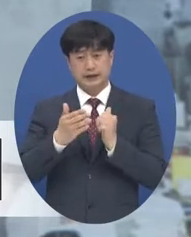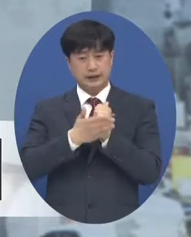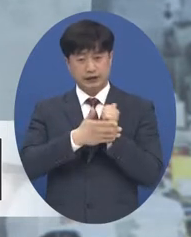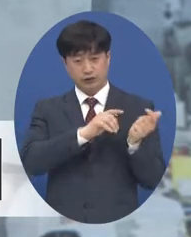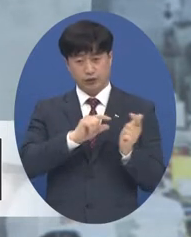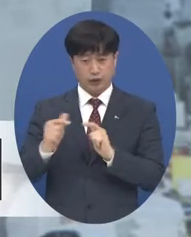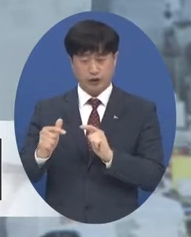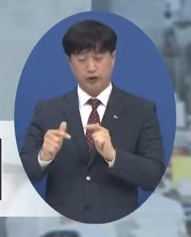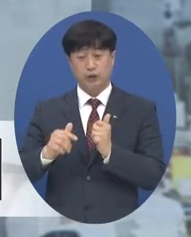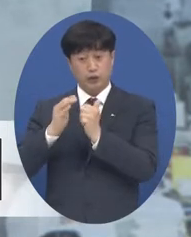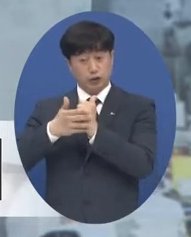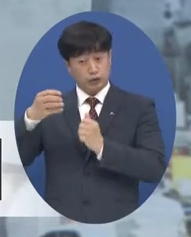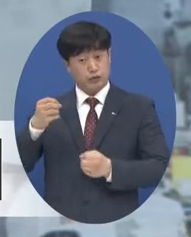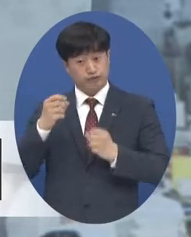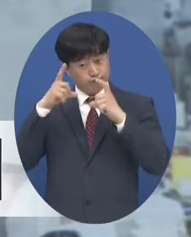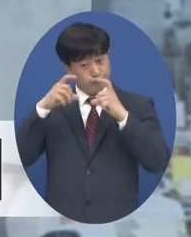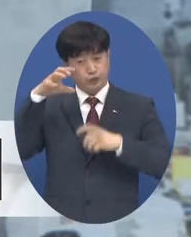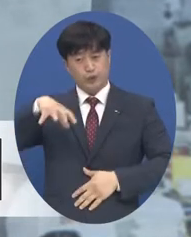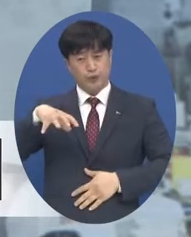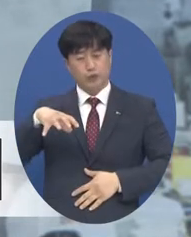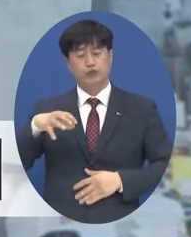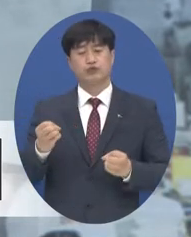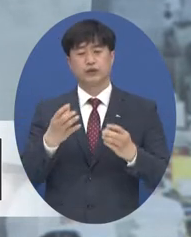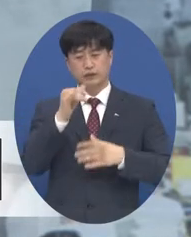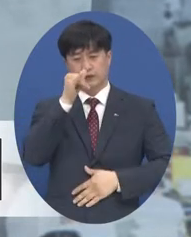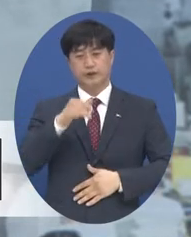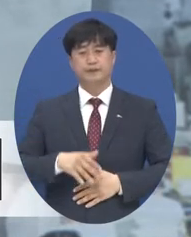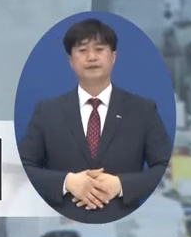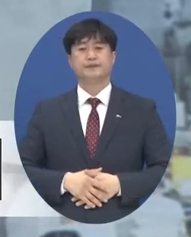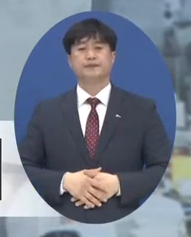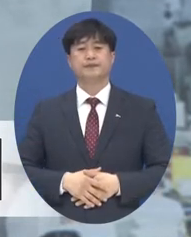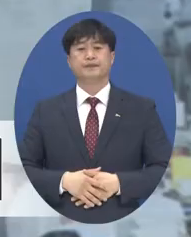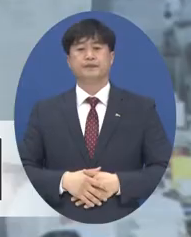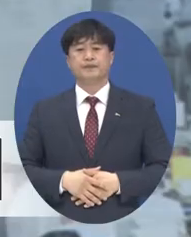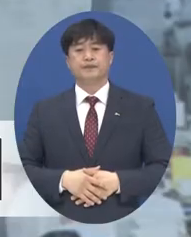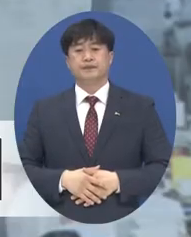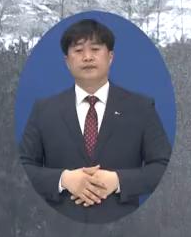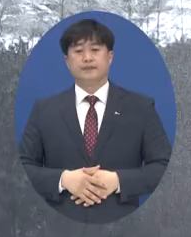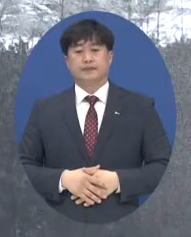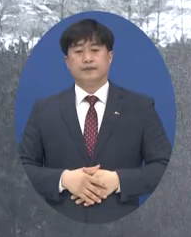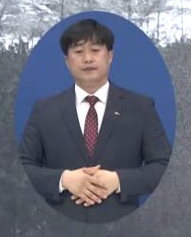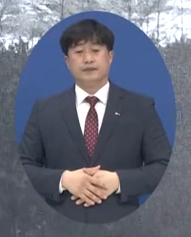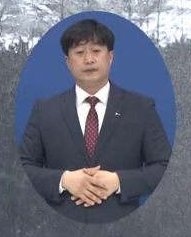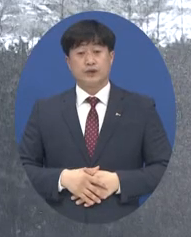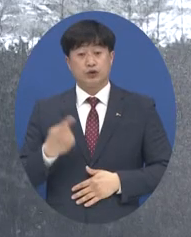1960년대 경기도청사 포토존 행사도 진행됩니다. 최창순 기자입니다.